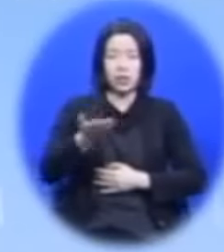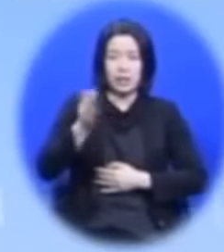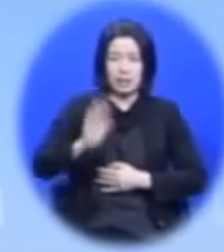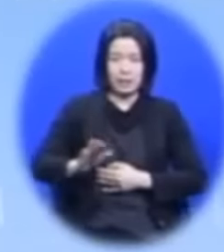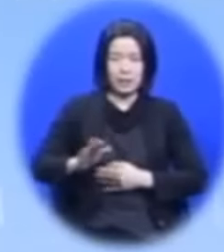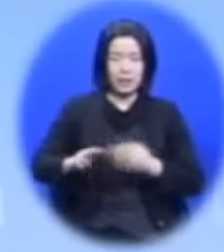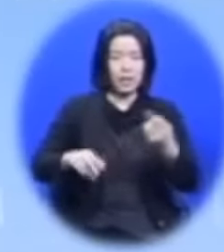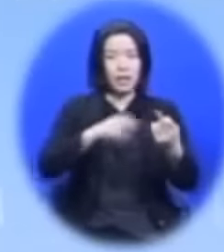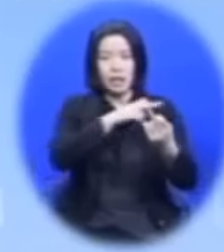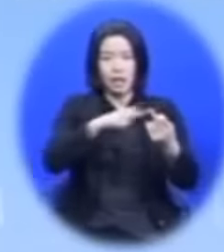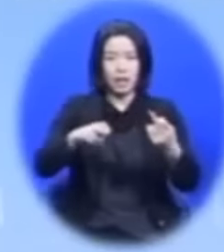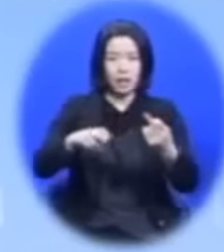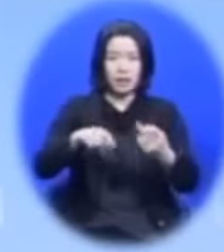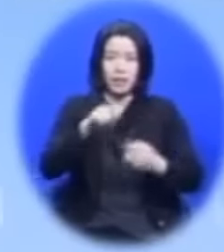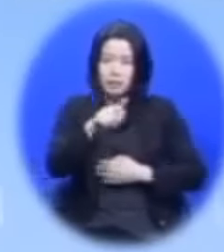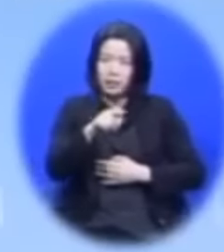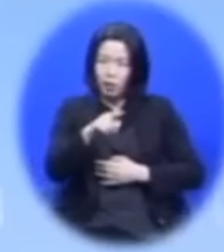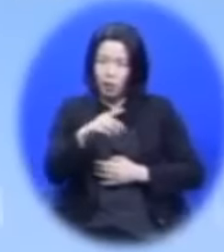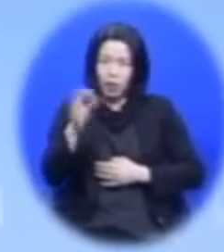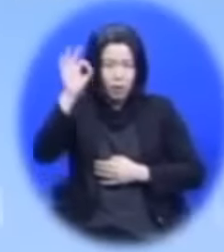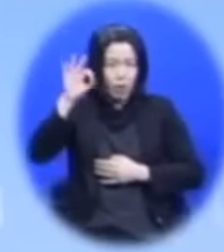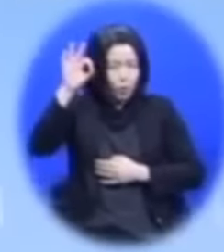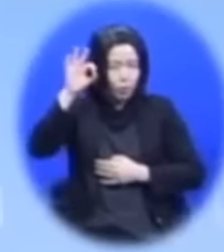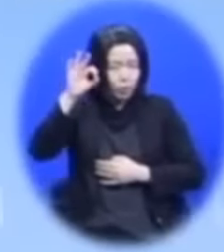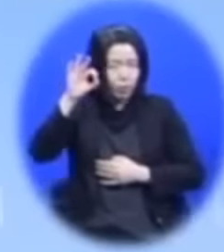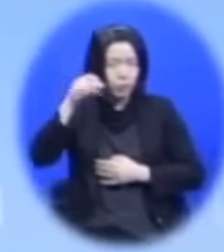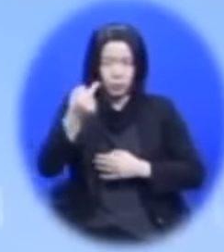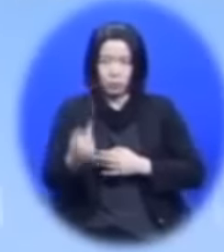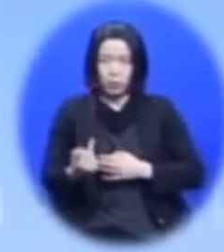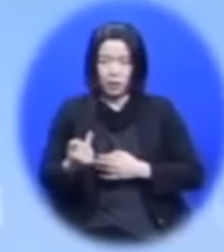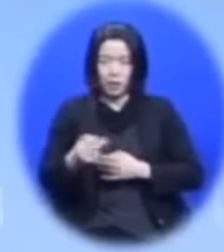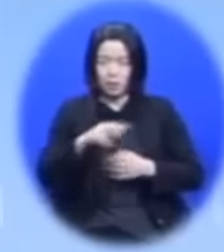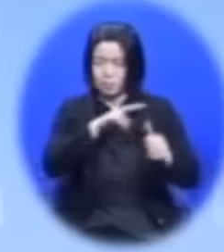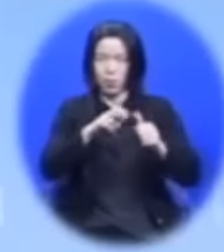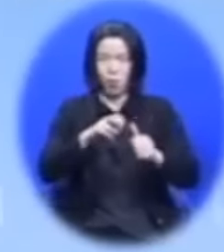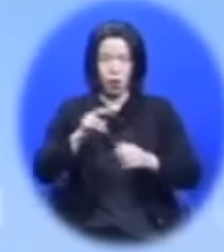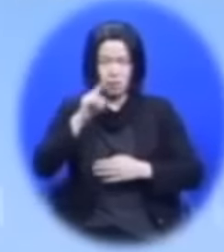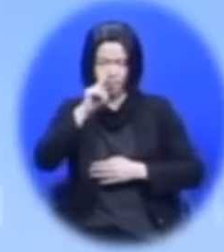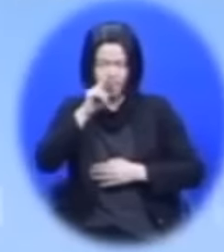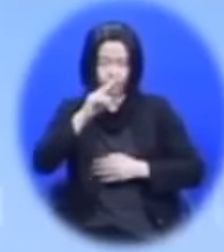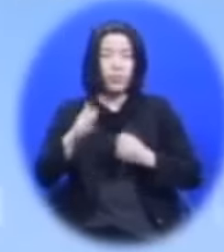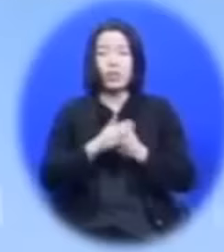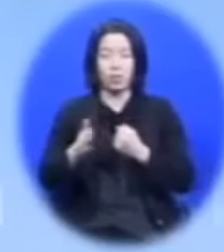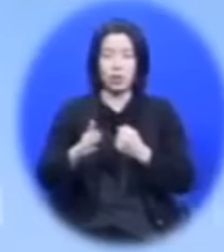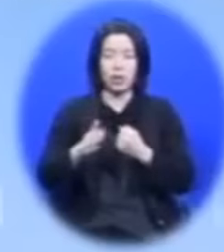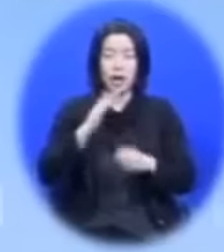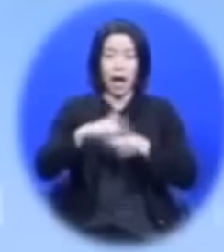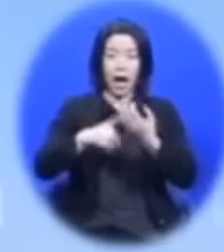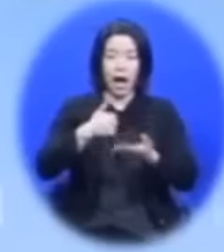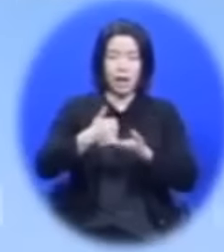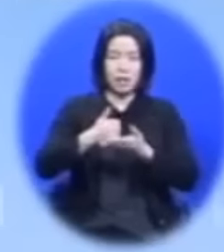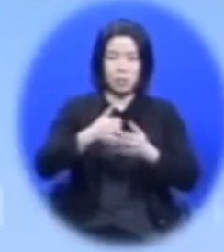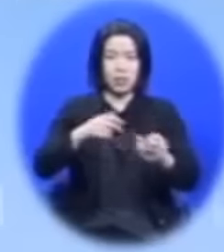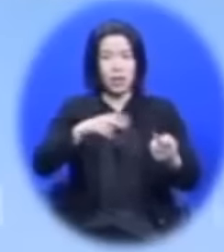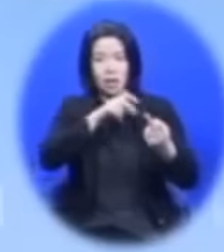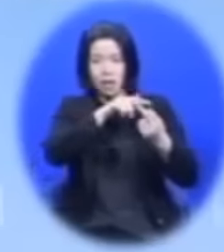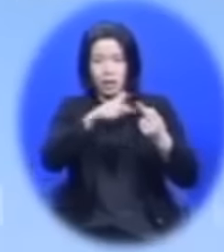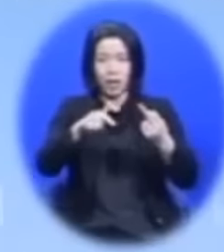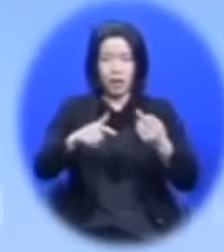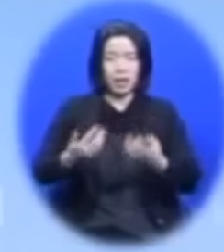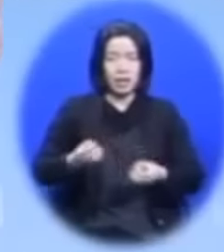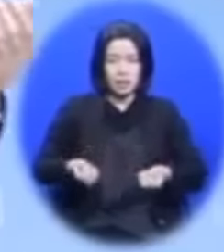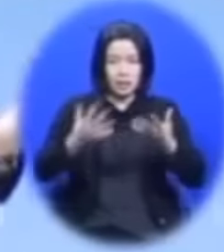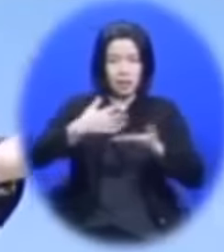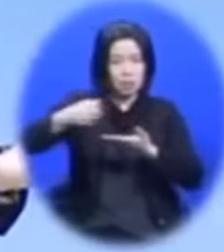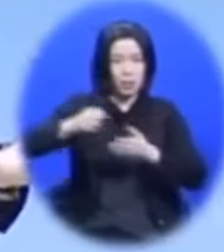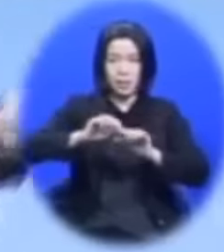가인은 그런 아벨이 미운 거예요. 시기 질투 때문에. 하나님이 가인의 제사를 받지 않으시고